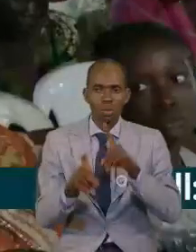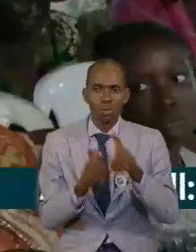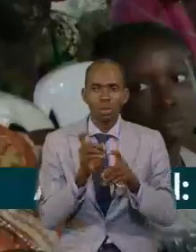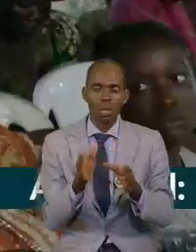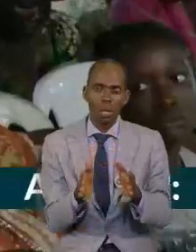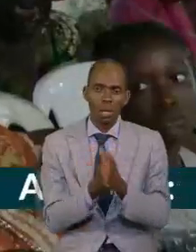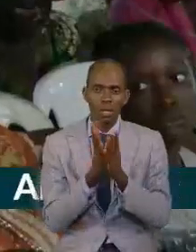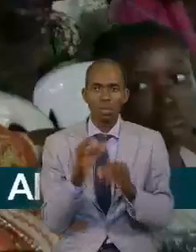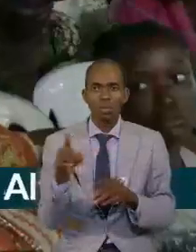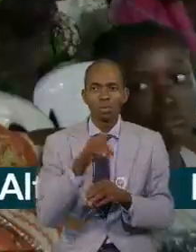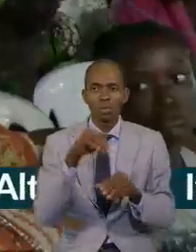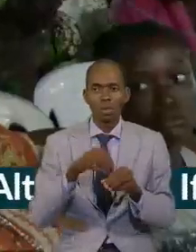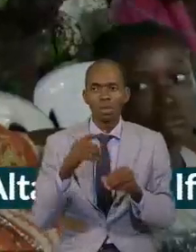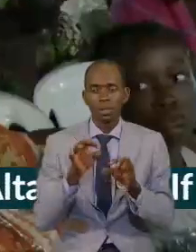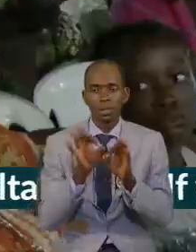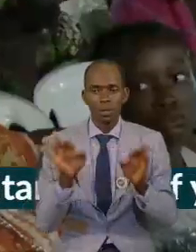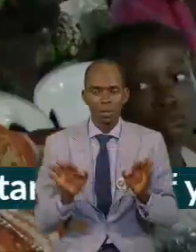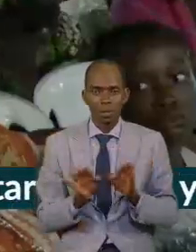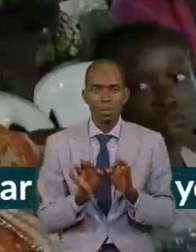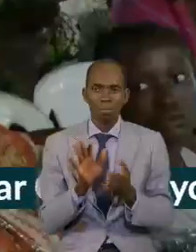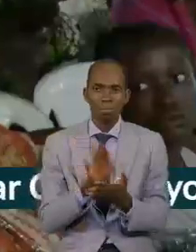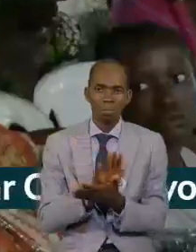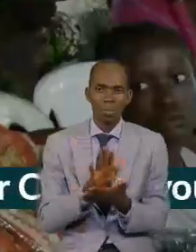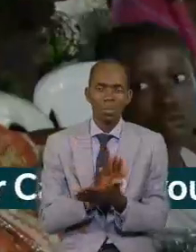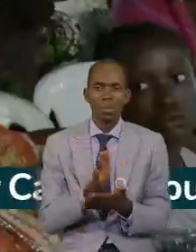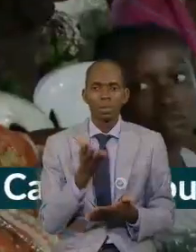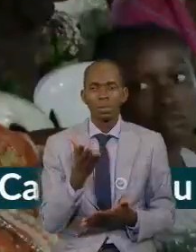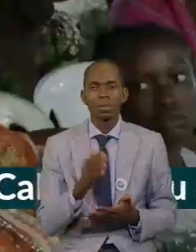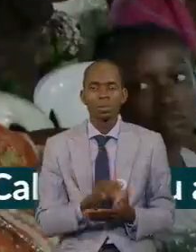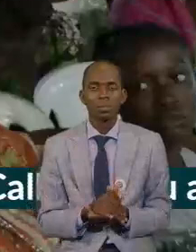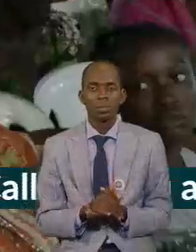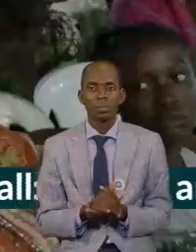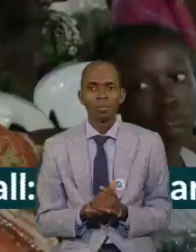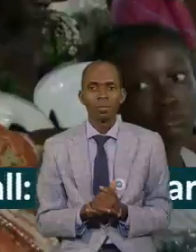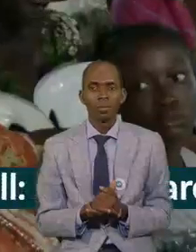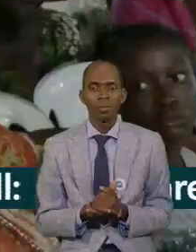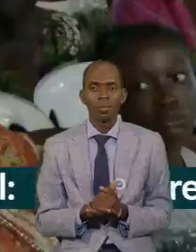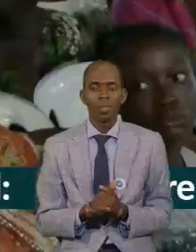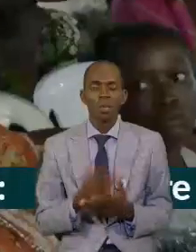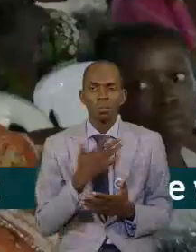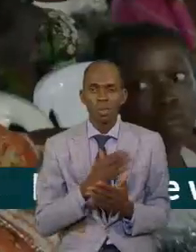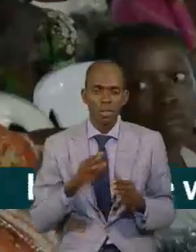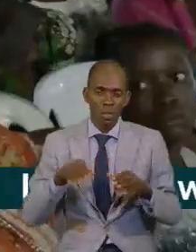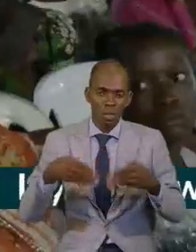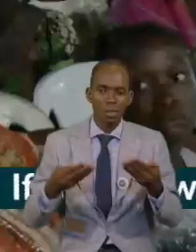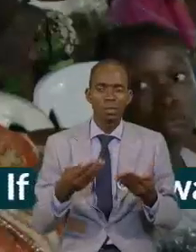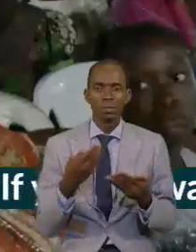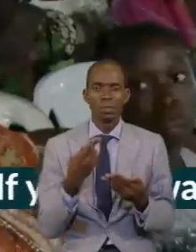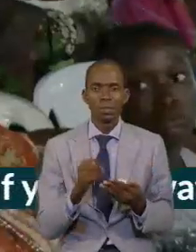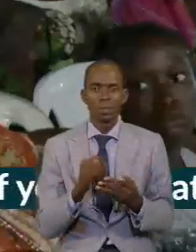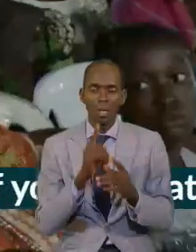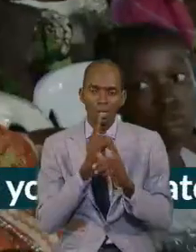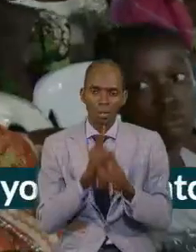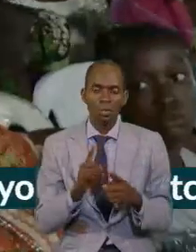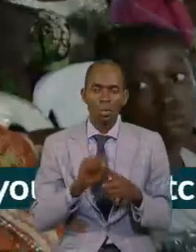les informations demandées sur cette fiche. Please provide the information you have been asked on those forms. Et vous